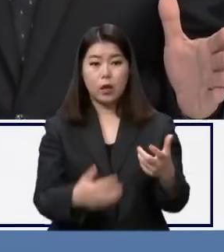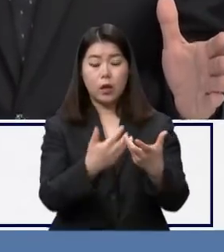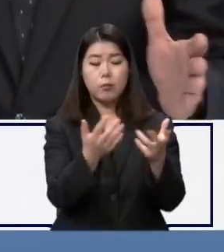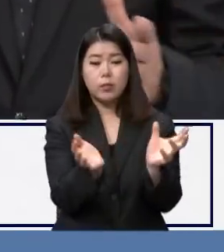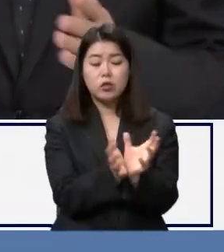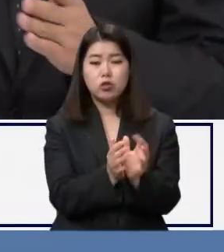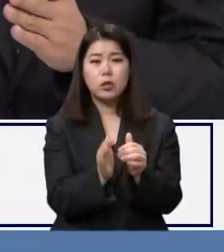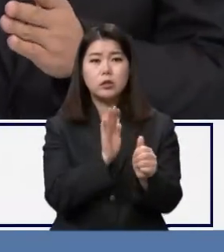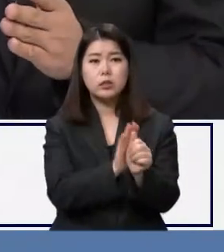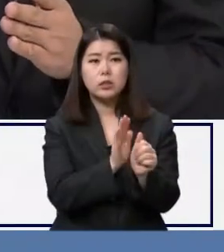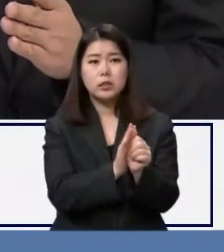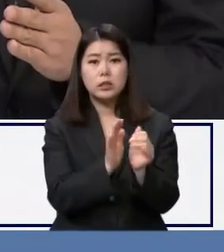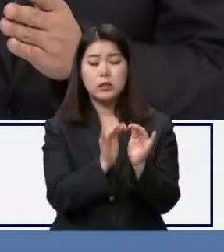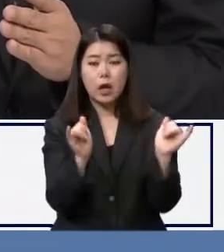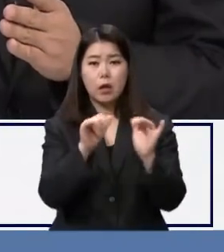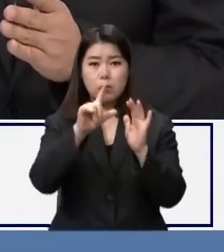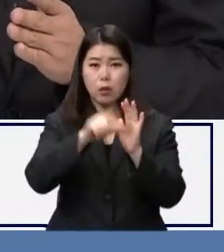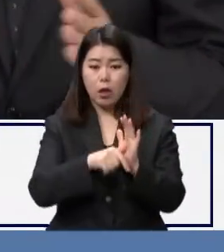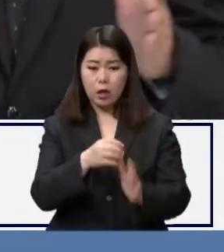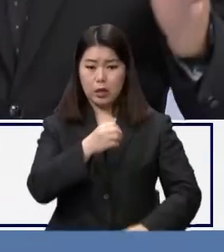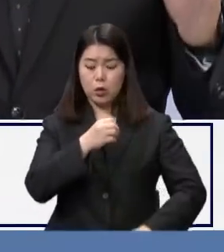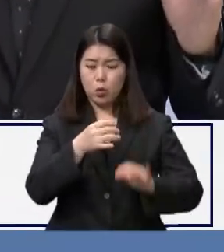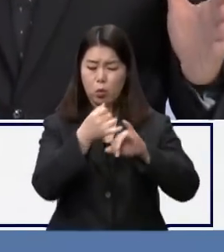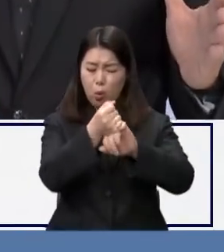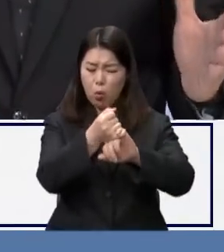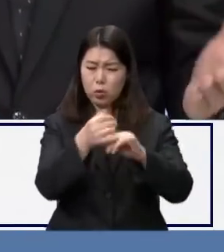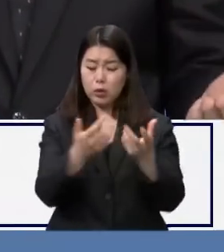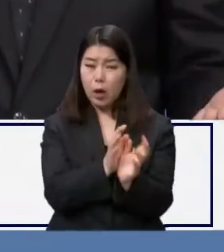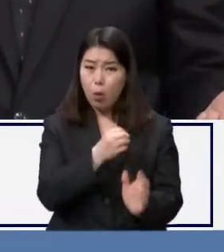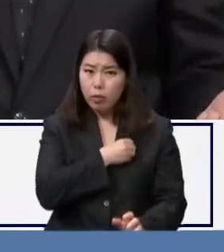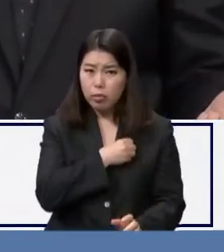민주당 지지자라고 해서 민주당 당원일 필요는 없는 것 아니겠습니까